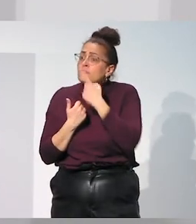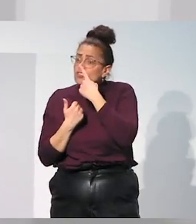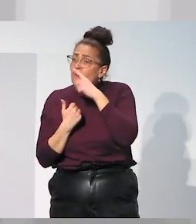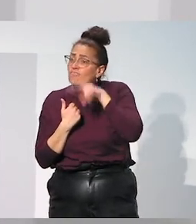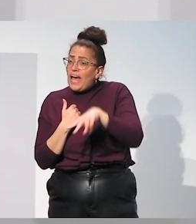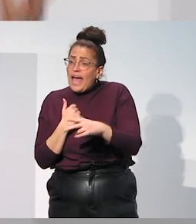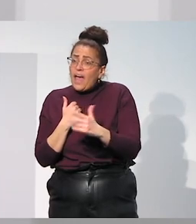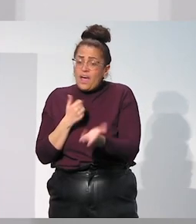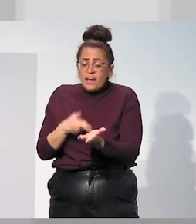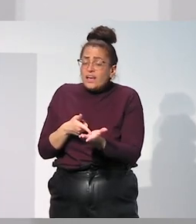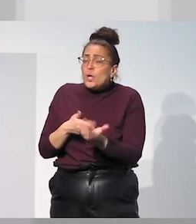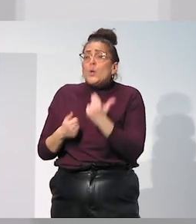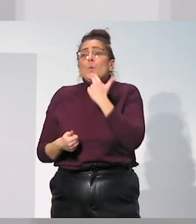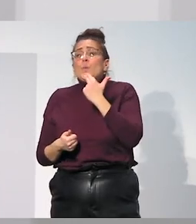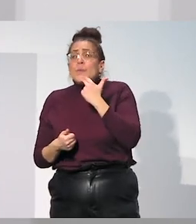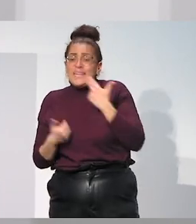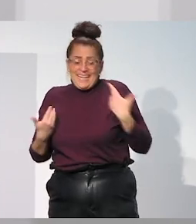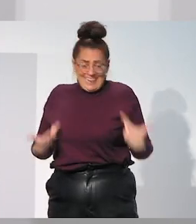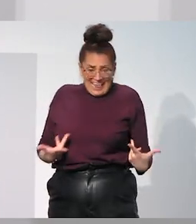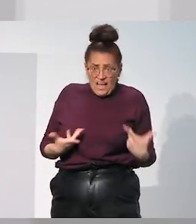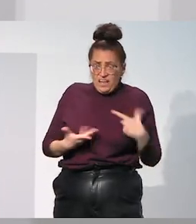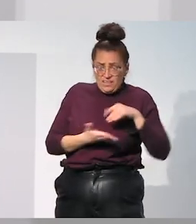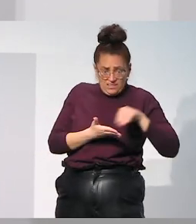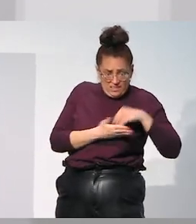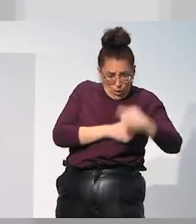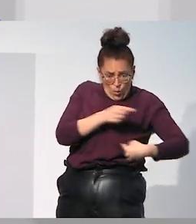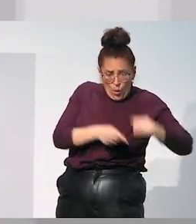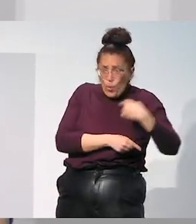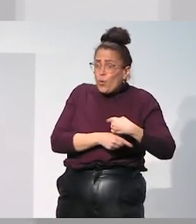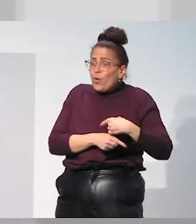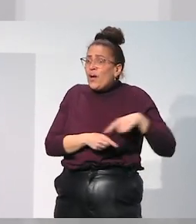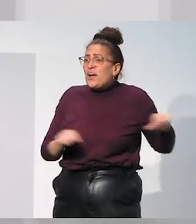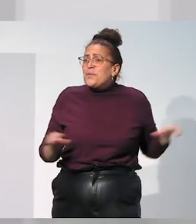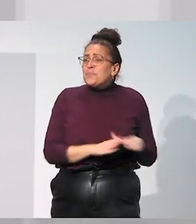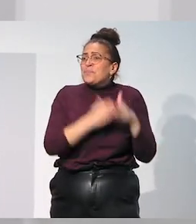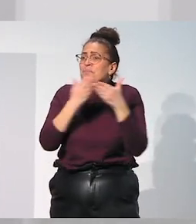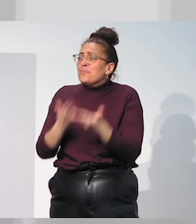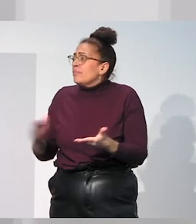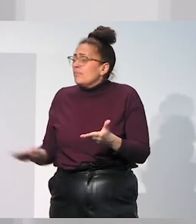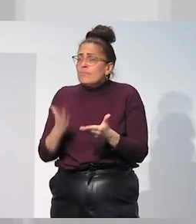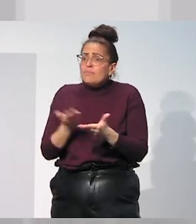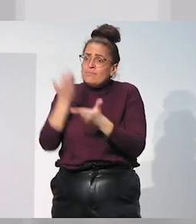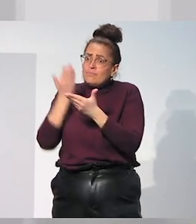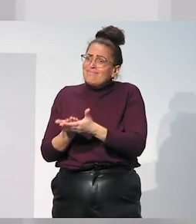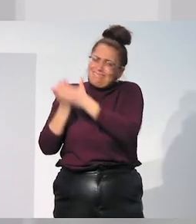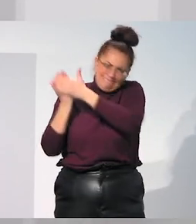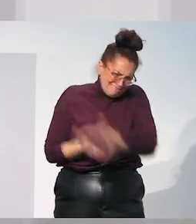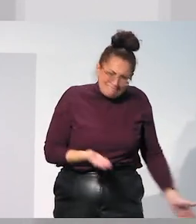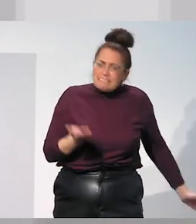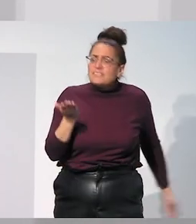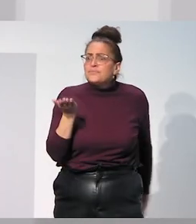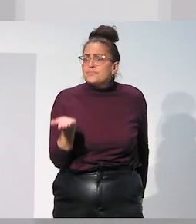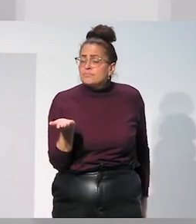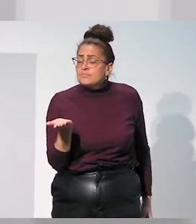totale, le livre précédent que j'étais en train d'écrire. Donc j'ai compris que si je ne me confrontais pas à cette matière-là, tous mes livres seraient